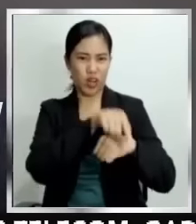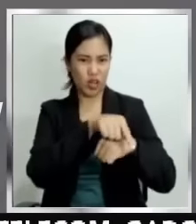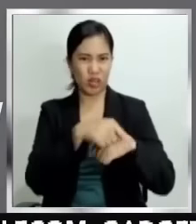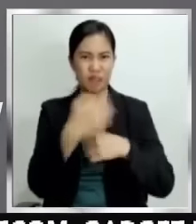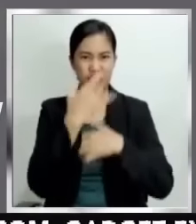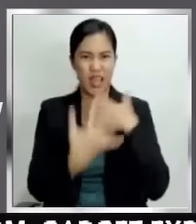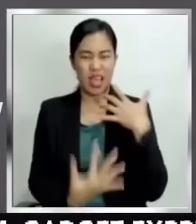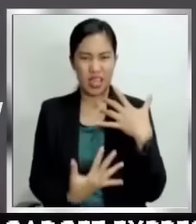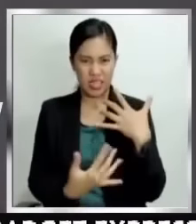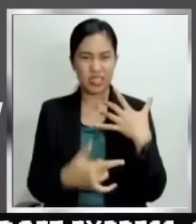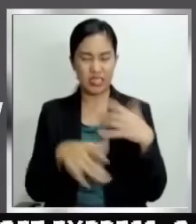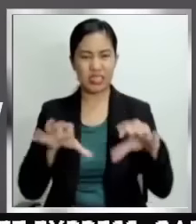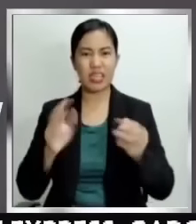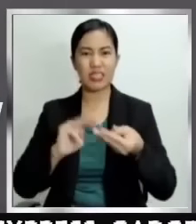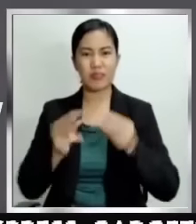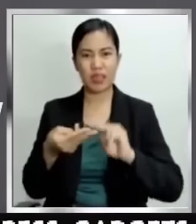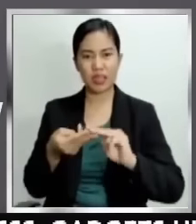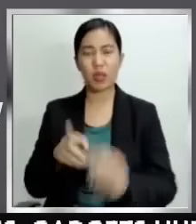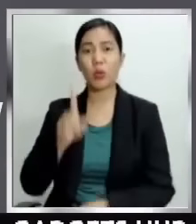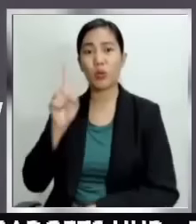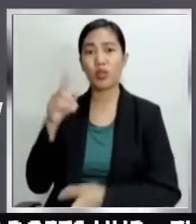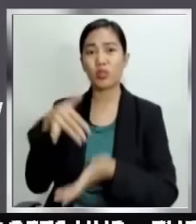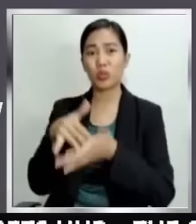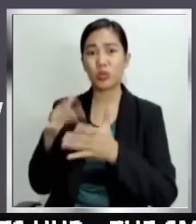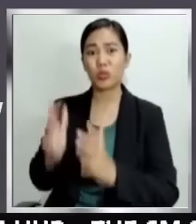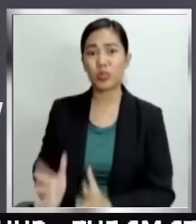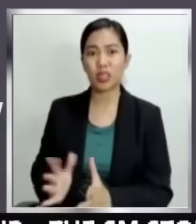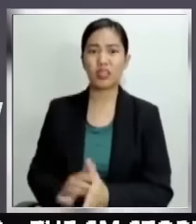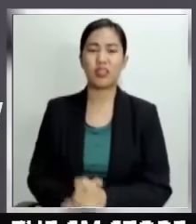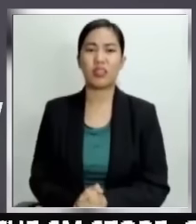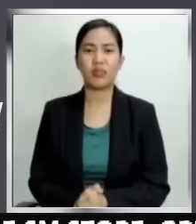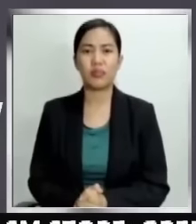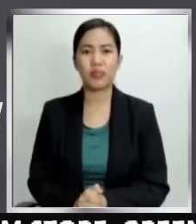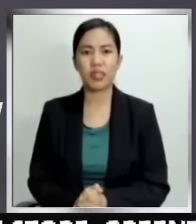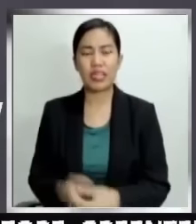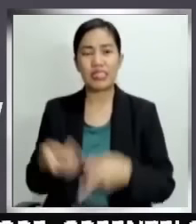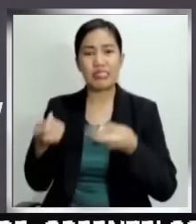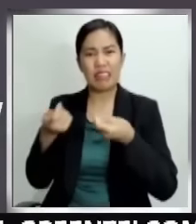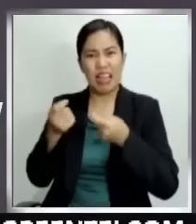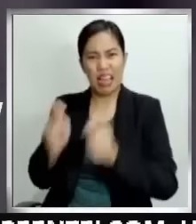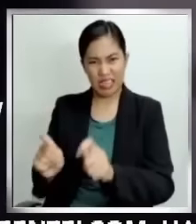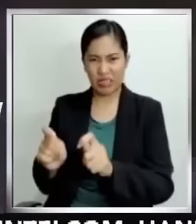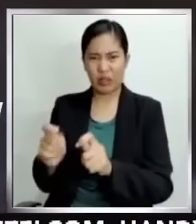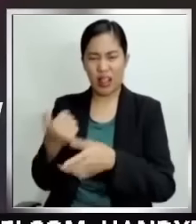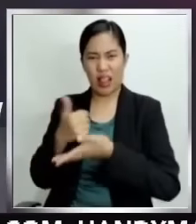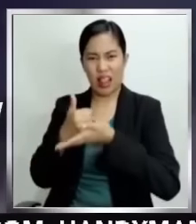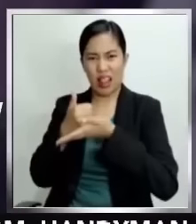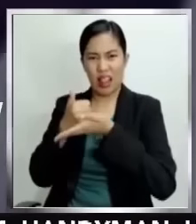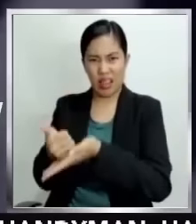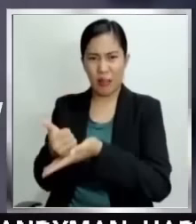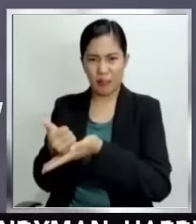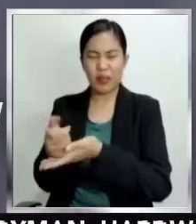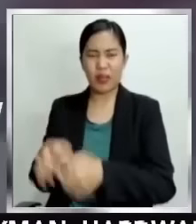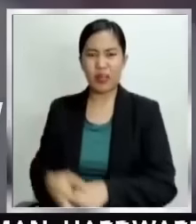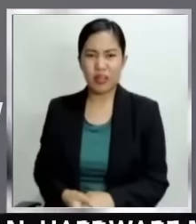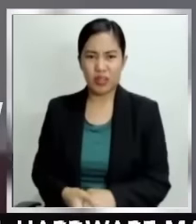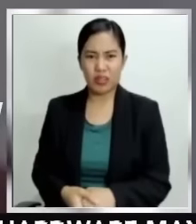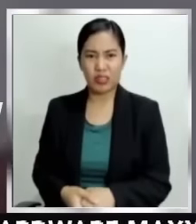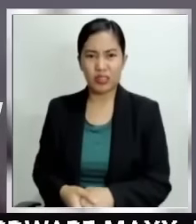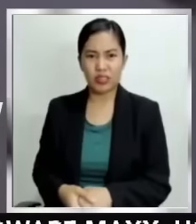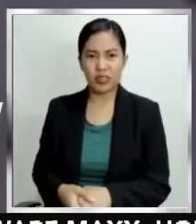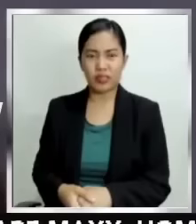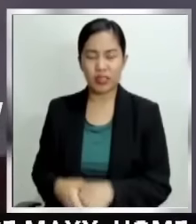Isa sa mga estudyante, pilit nilalapatan ang paunang lunas ng kanyang mga kaeskwela. Isa sa mga